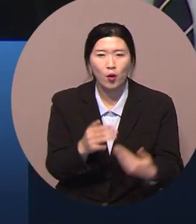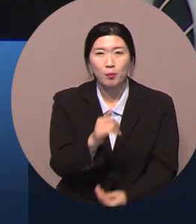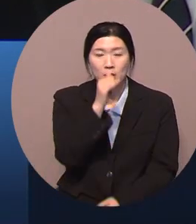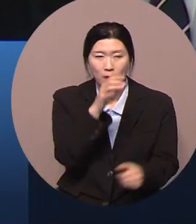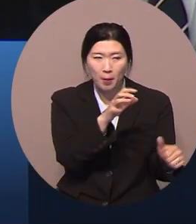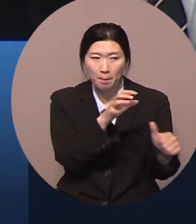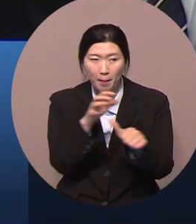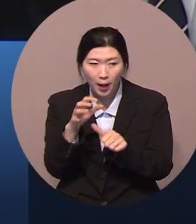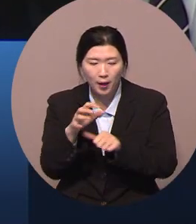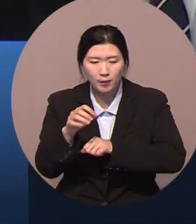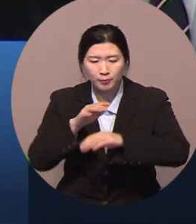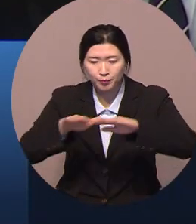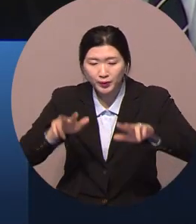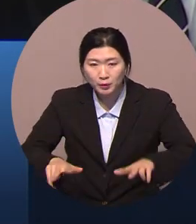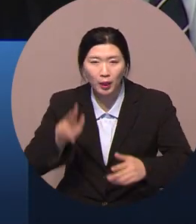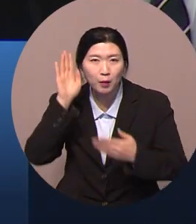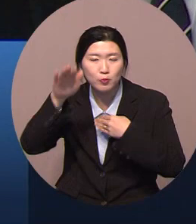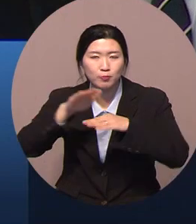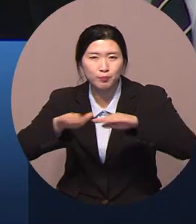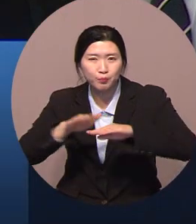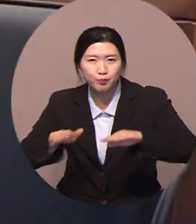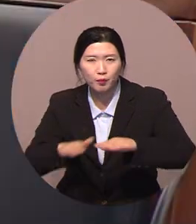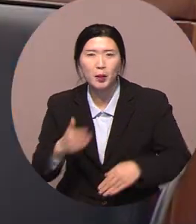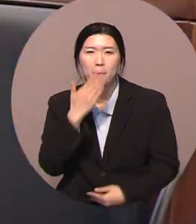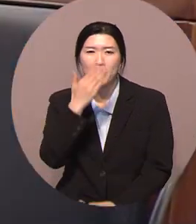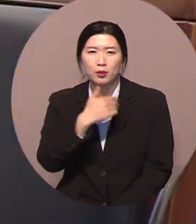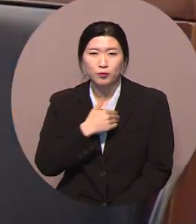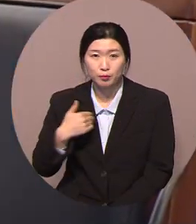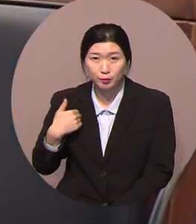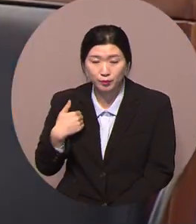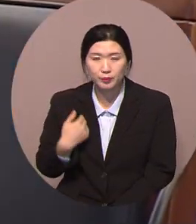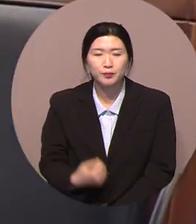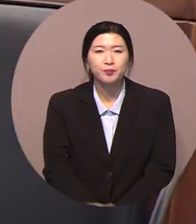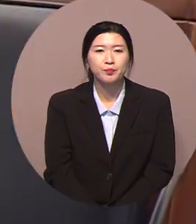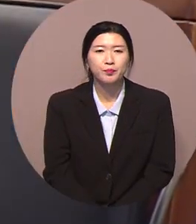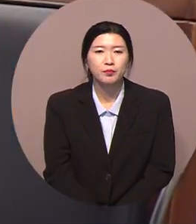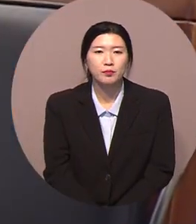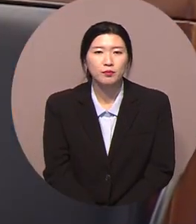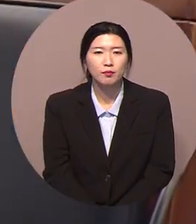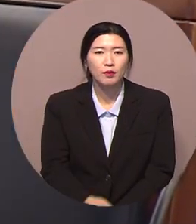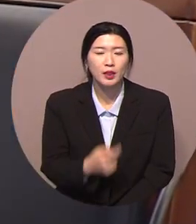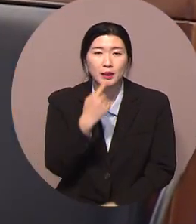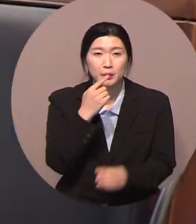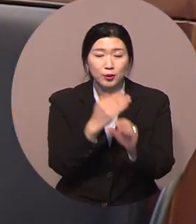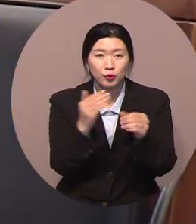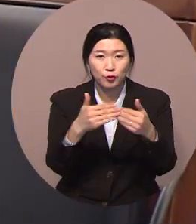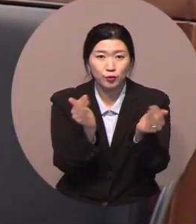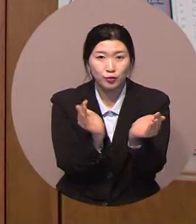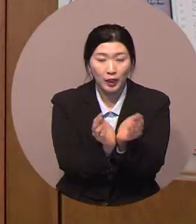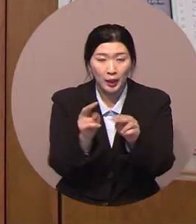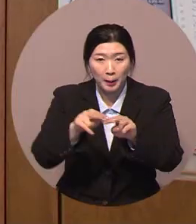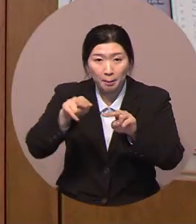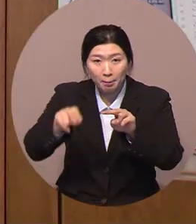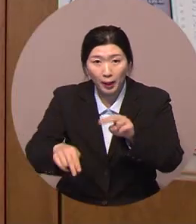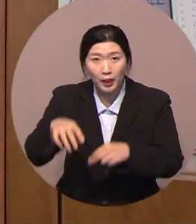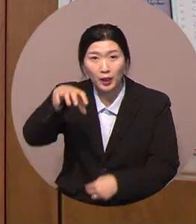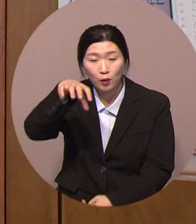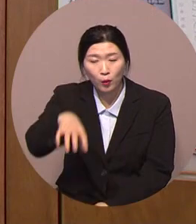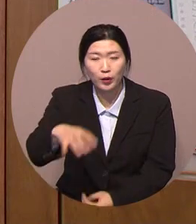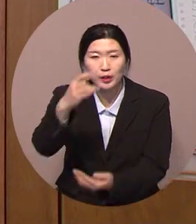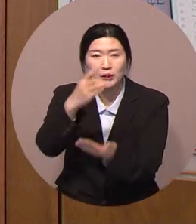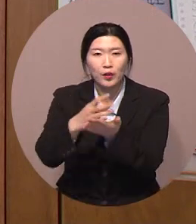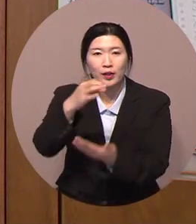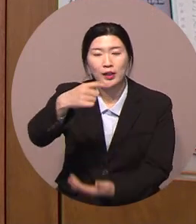일정 부분 해결해 왔다고 자부합니다 민주당을 탈당한 박관주 의원의 지역구인 천안 의뢰는